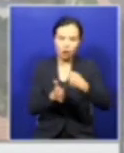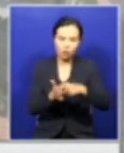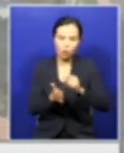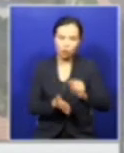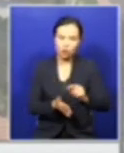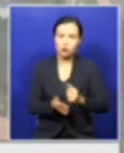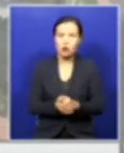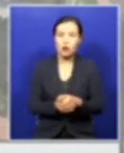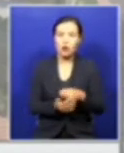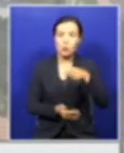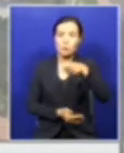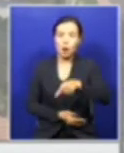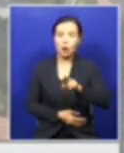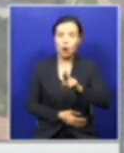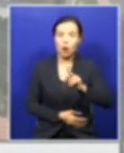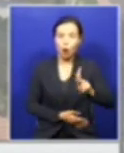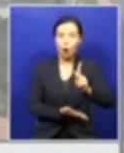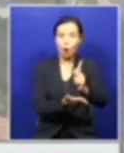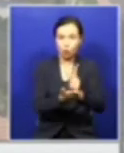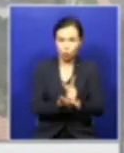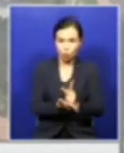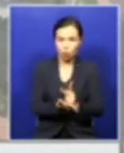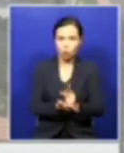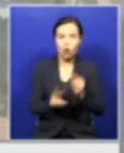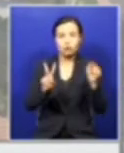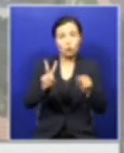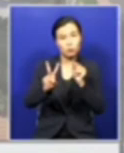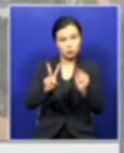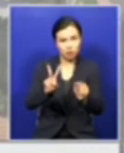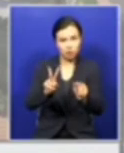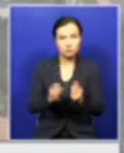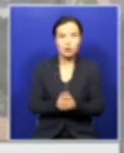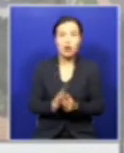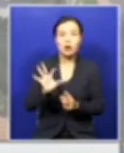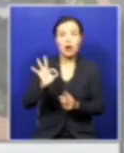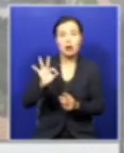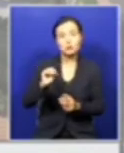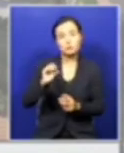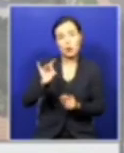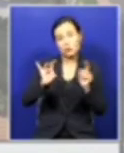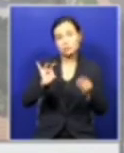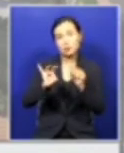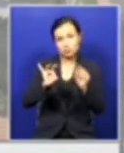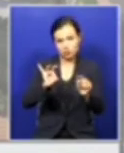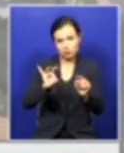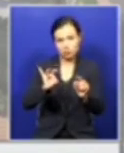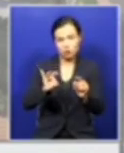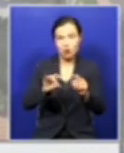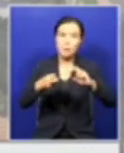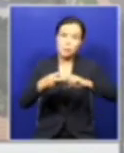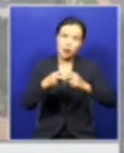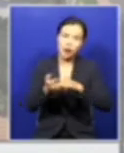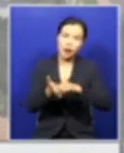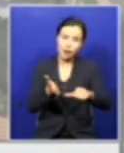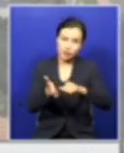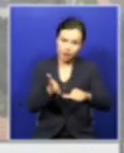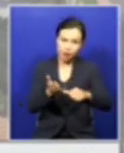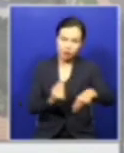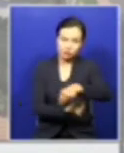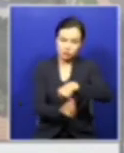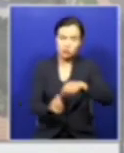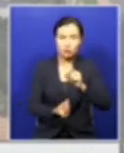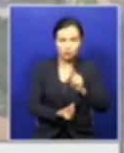ออกพลกู้เงินกู้ครั้งนี้แค่ 2% อีก 98% นำมาแก้ไขปัญหาเศรษฐกิ